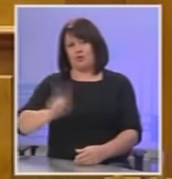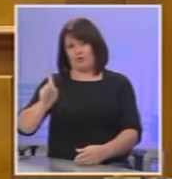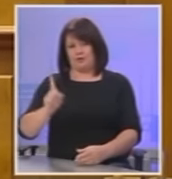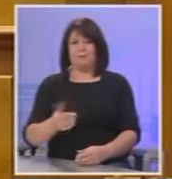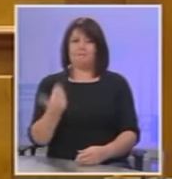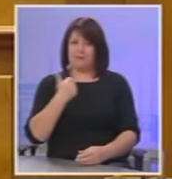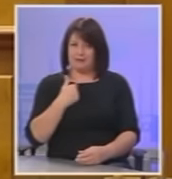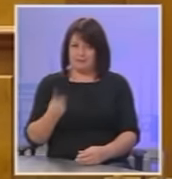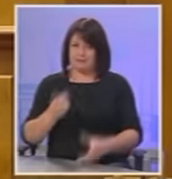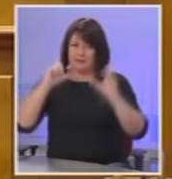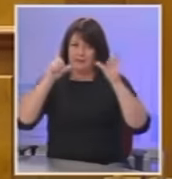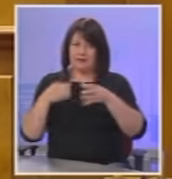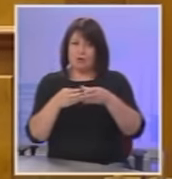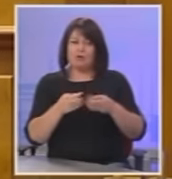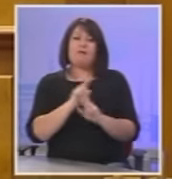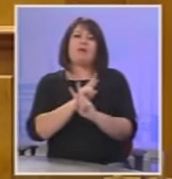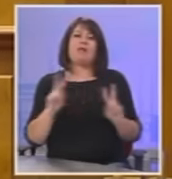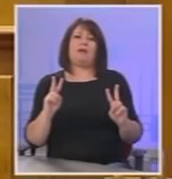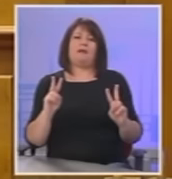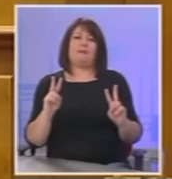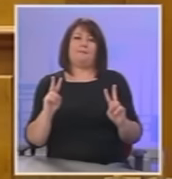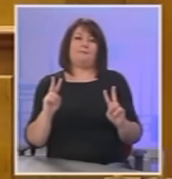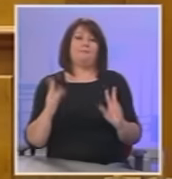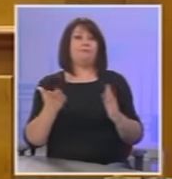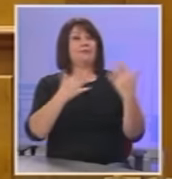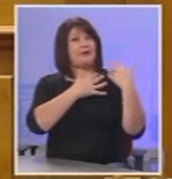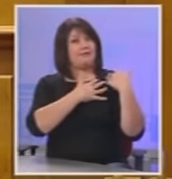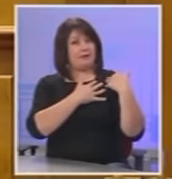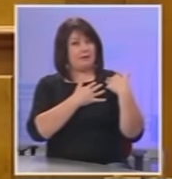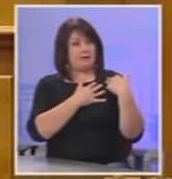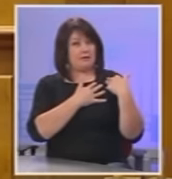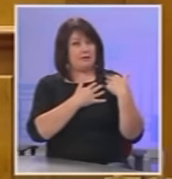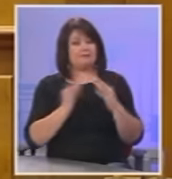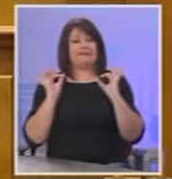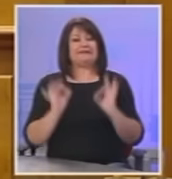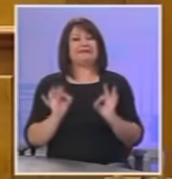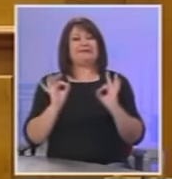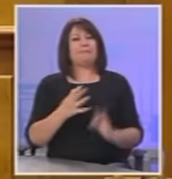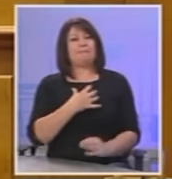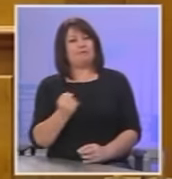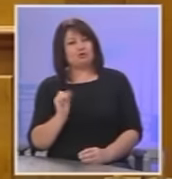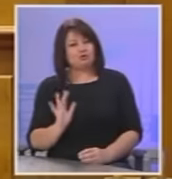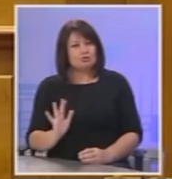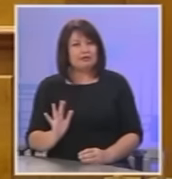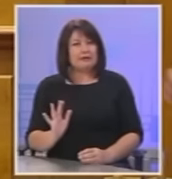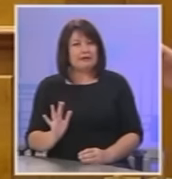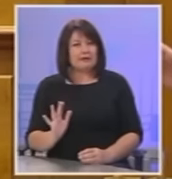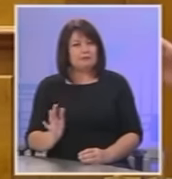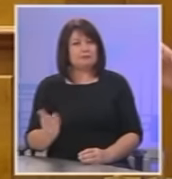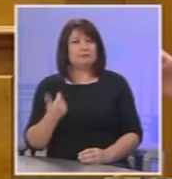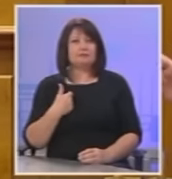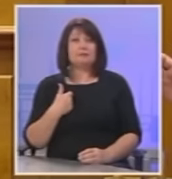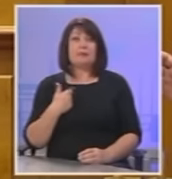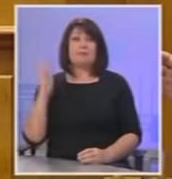μας παράταξη είναι ξεκάθαρη. Παράταξη ευθύνης και συνέπειας και εμπιστοσύνης. Αυτό που αποκρούαμε